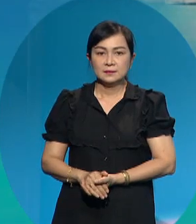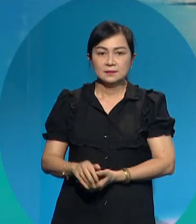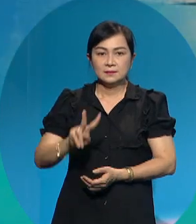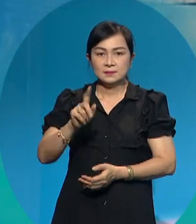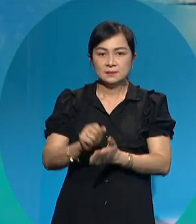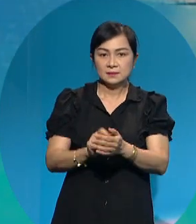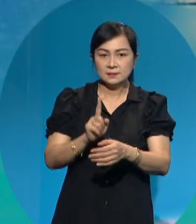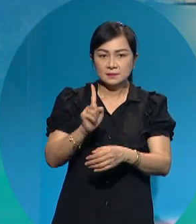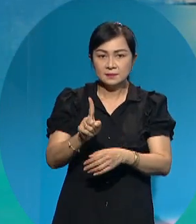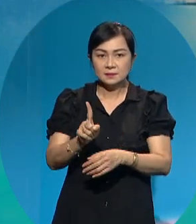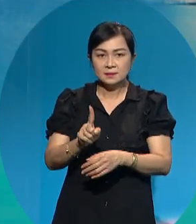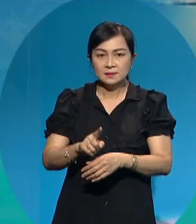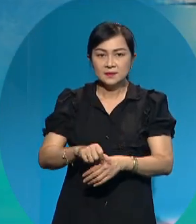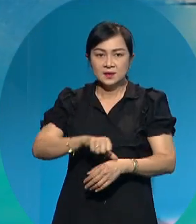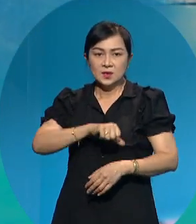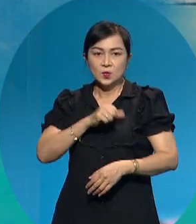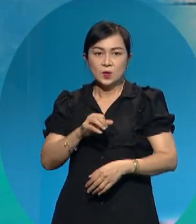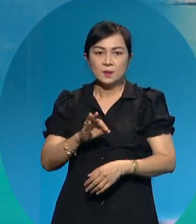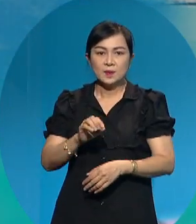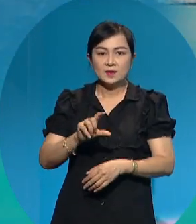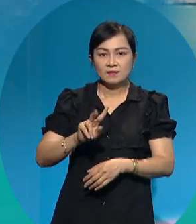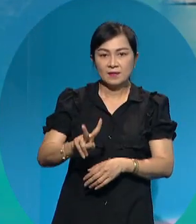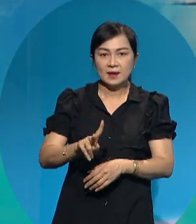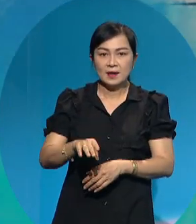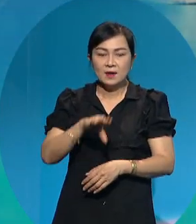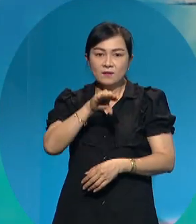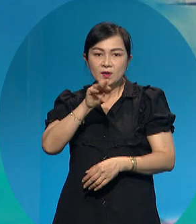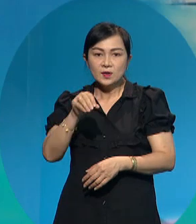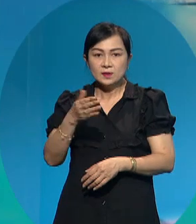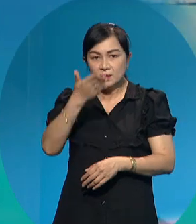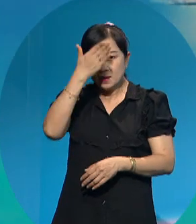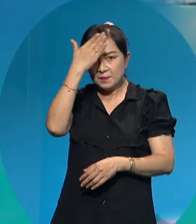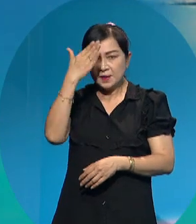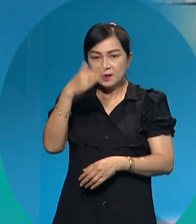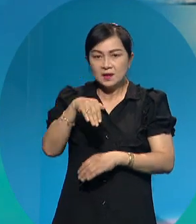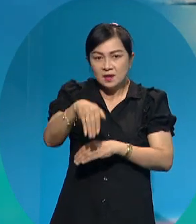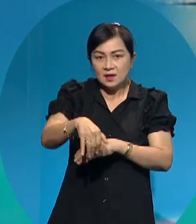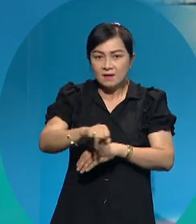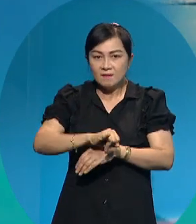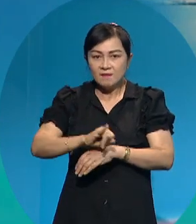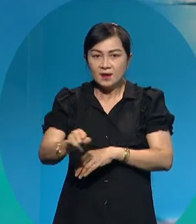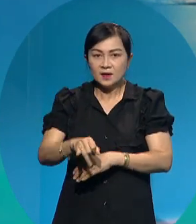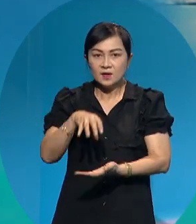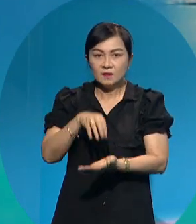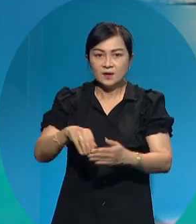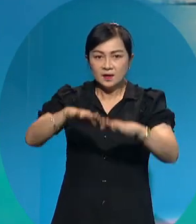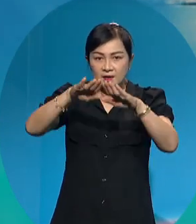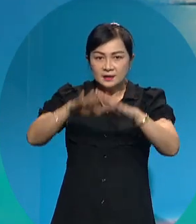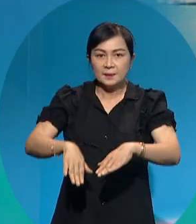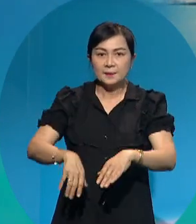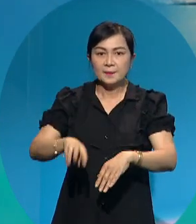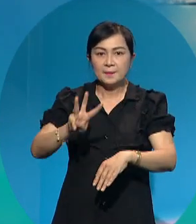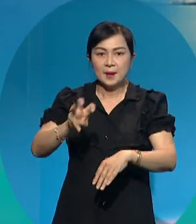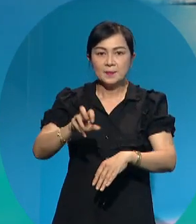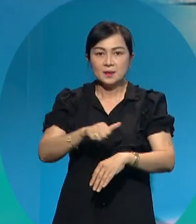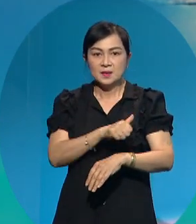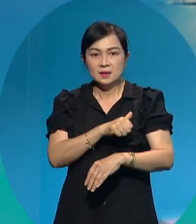ngày 21 tháng 0 theo giờ địa phương chính quyền ban boliva Venezuela cho biết một mỏ khai thác vàng trái phép tại địa phương này vừa bị sập khiến cho